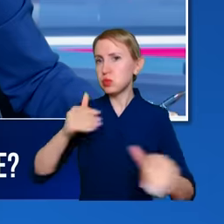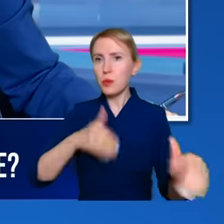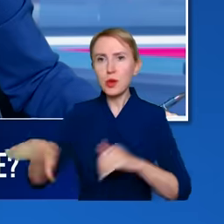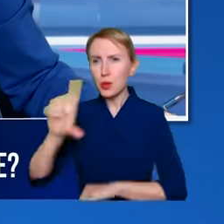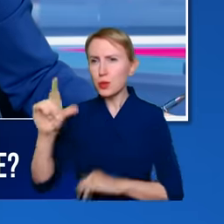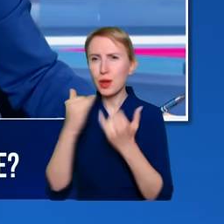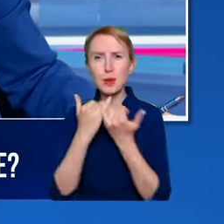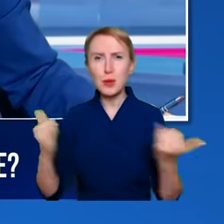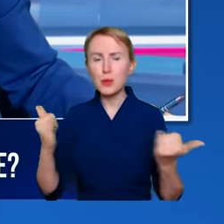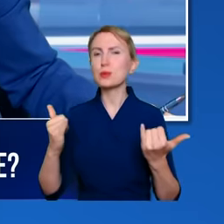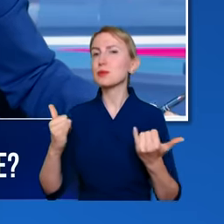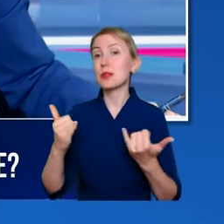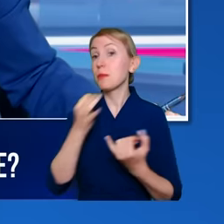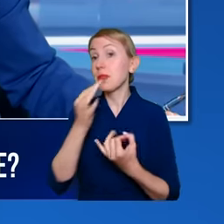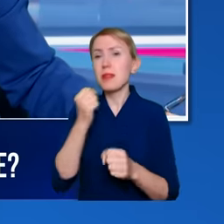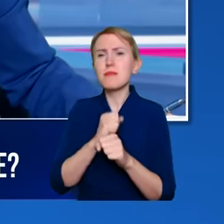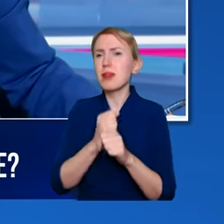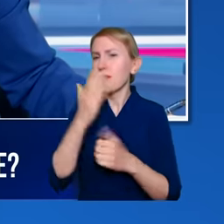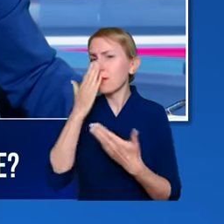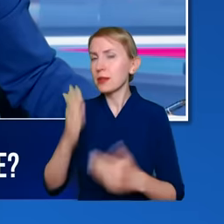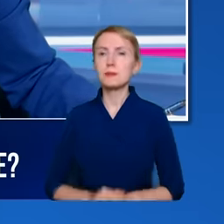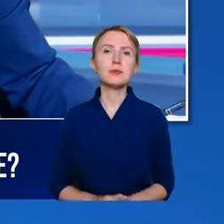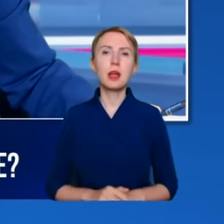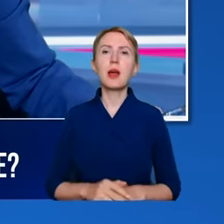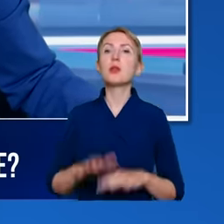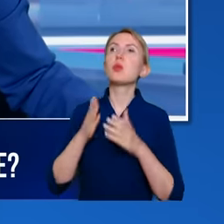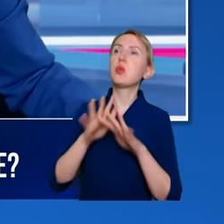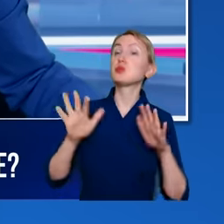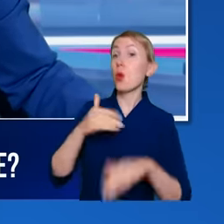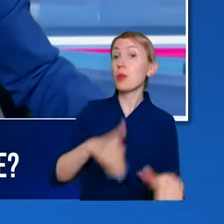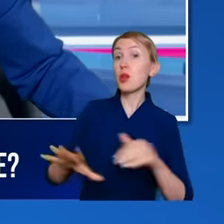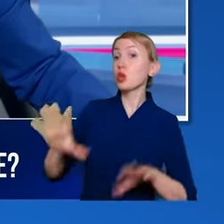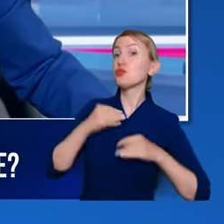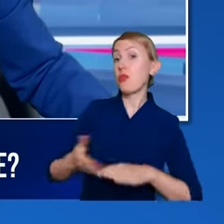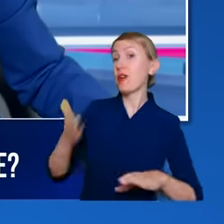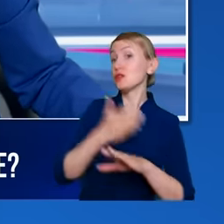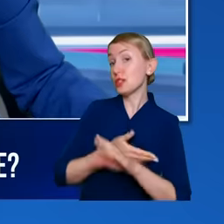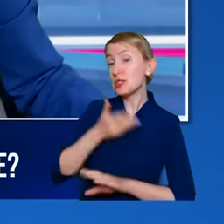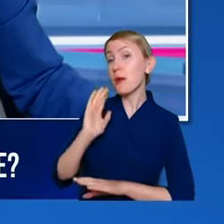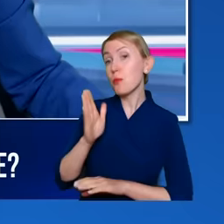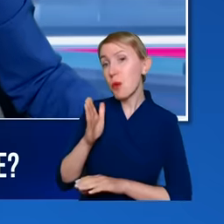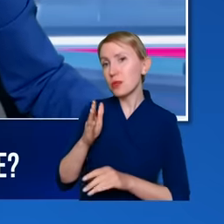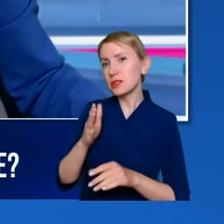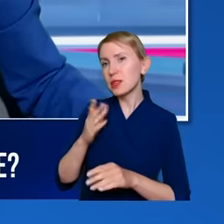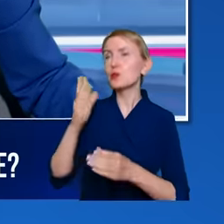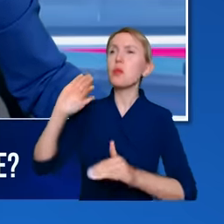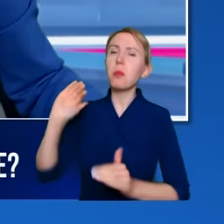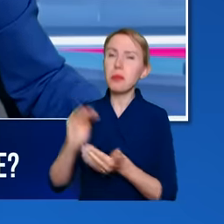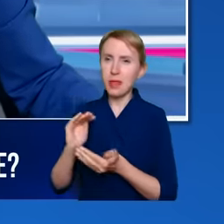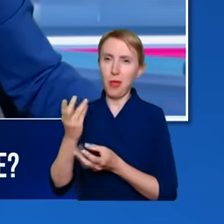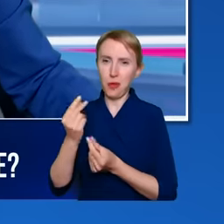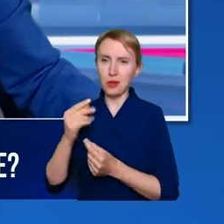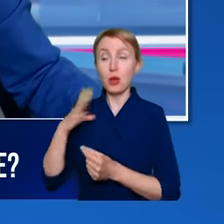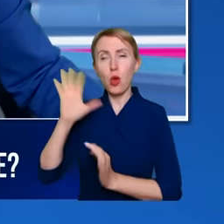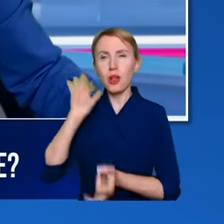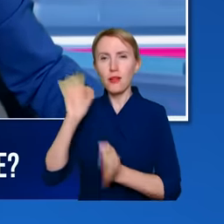rodzaju, pytanie właśnie, jaką pracę. No te ciężkie miliony miał dostawać wcześniej. Później te sumy już były mniejsze. Przynajmniej takie są